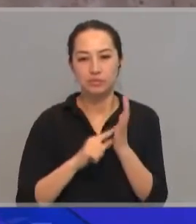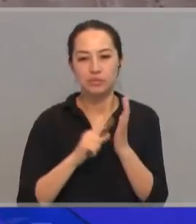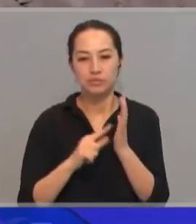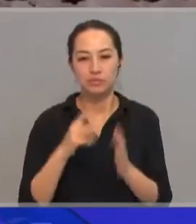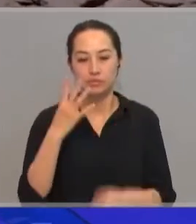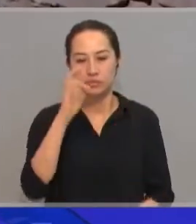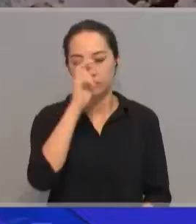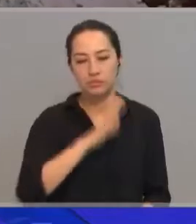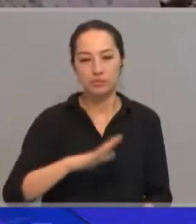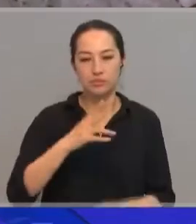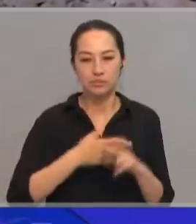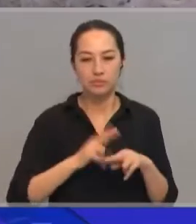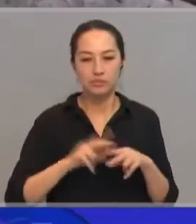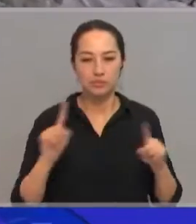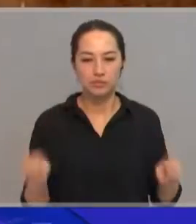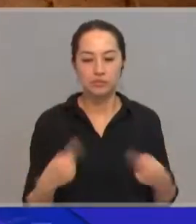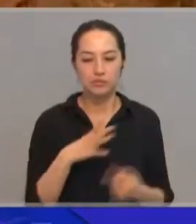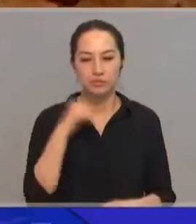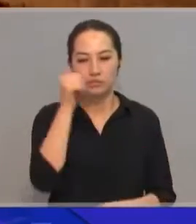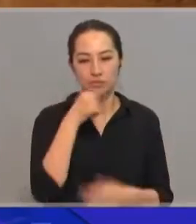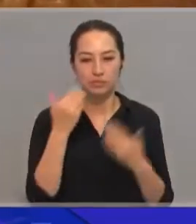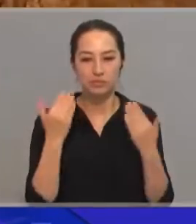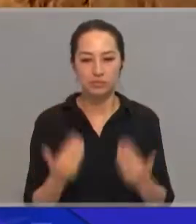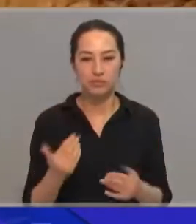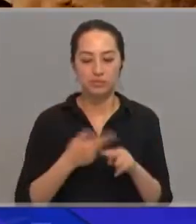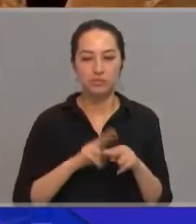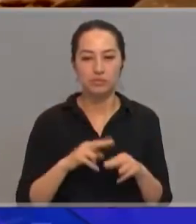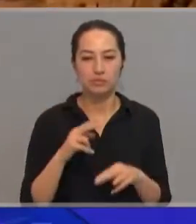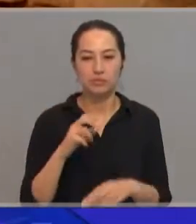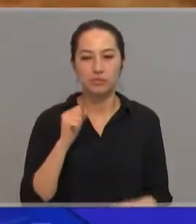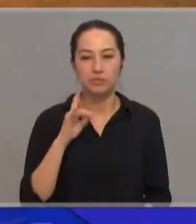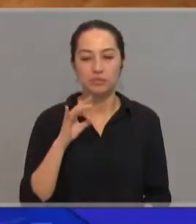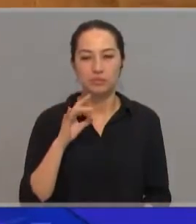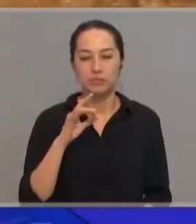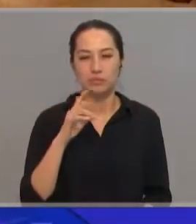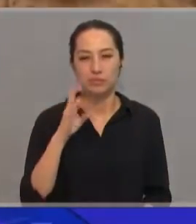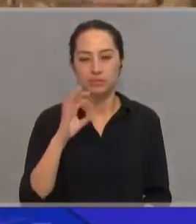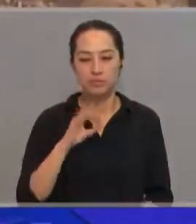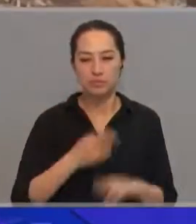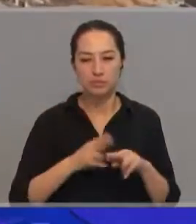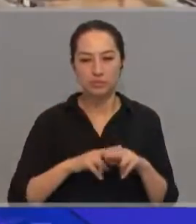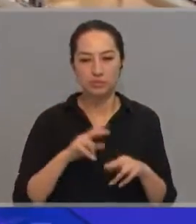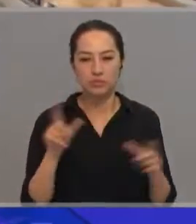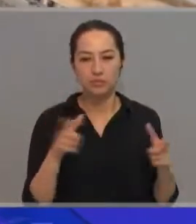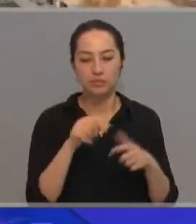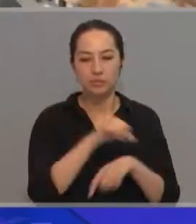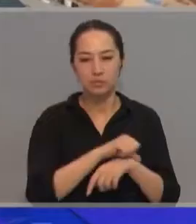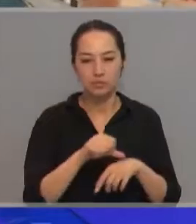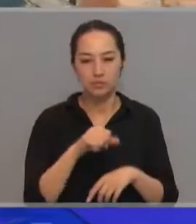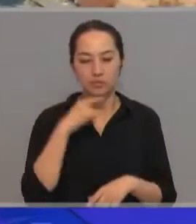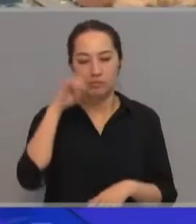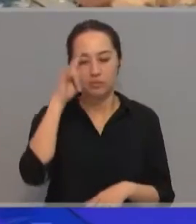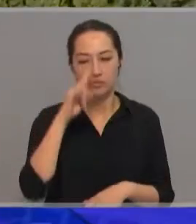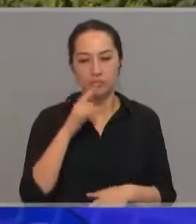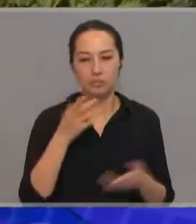74 государствами возобновился только с начала этого года. А некоторые ковидные ограничения, как закрытые сухопутные границы на въезд в